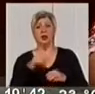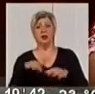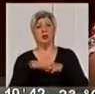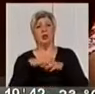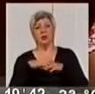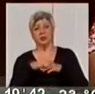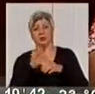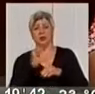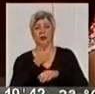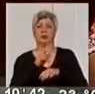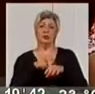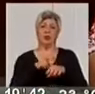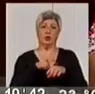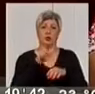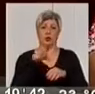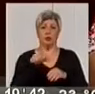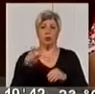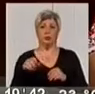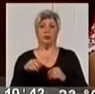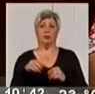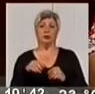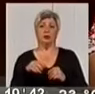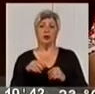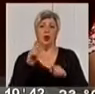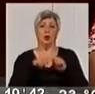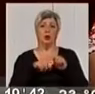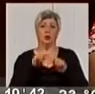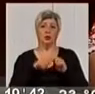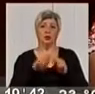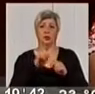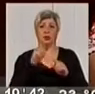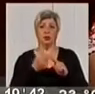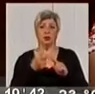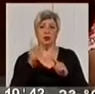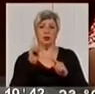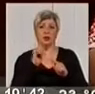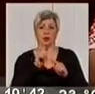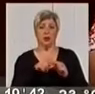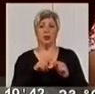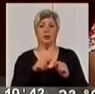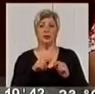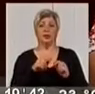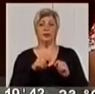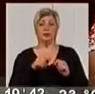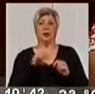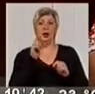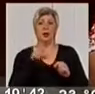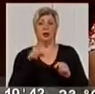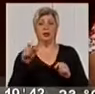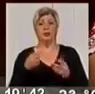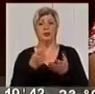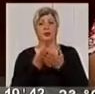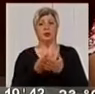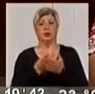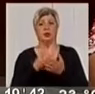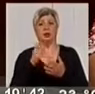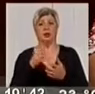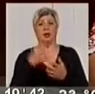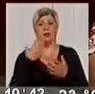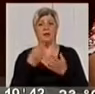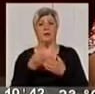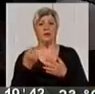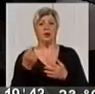далі. Тобто контроль за цими, скажімо, людьми лежить на власнику. А